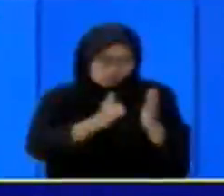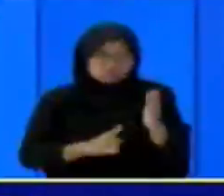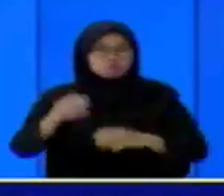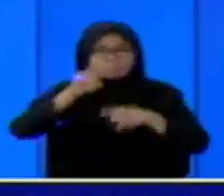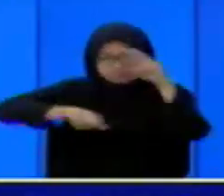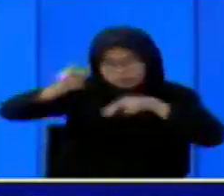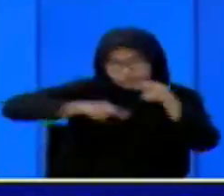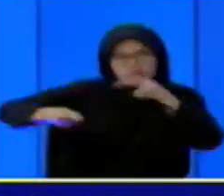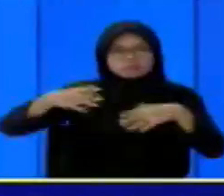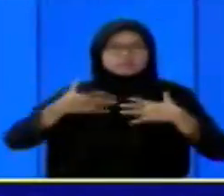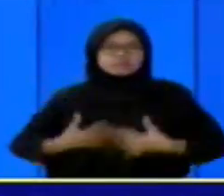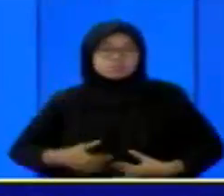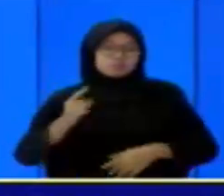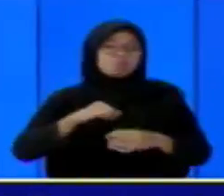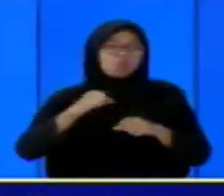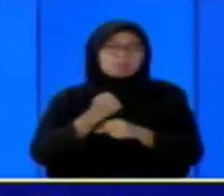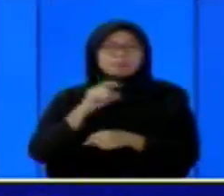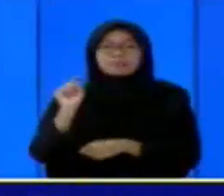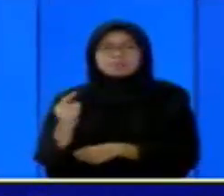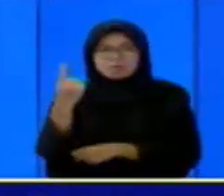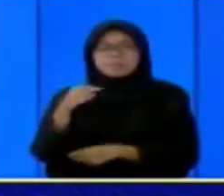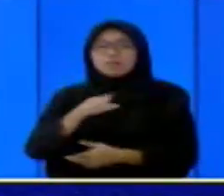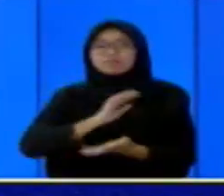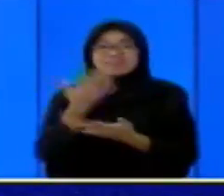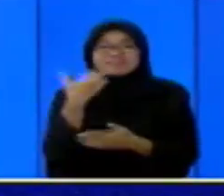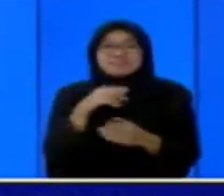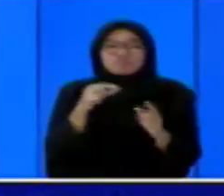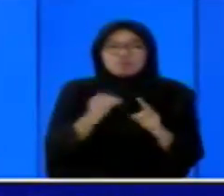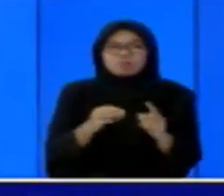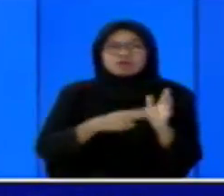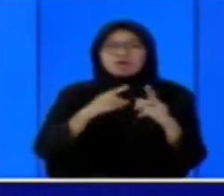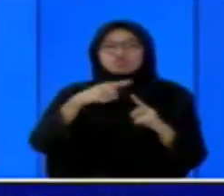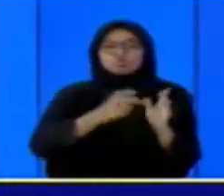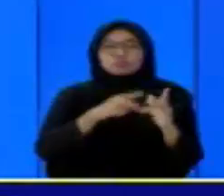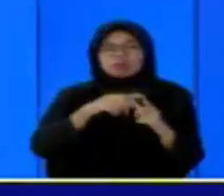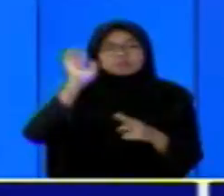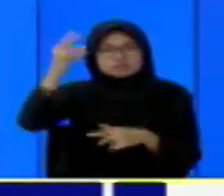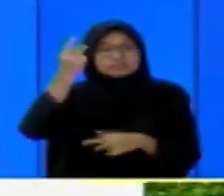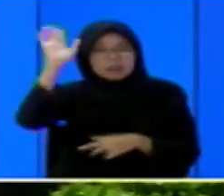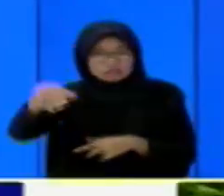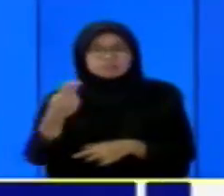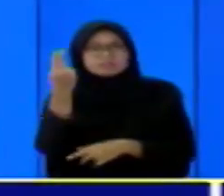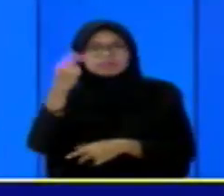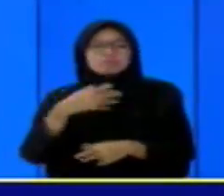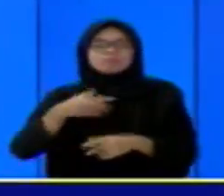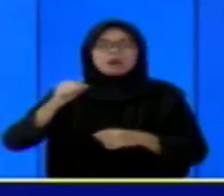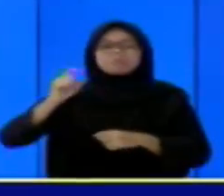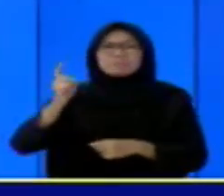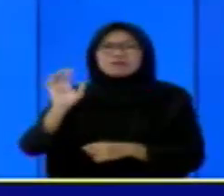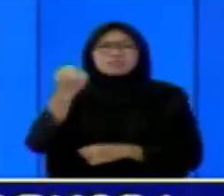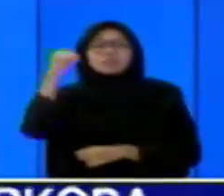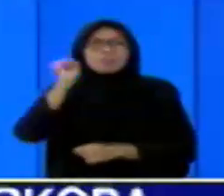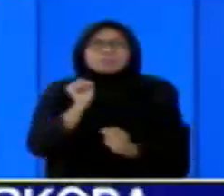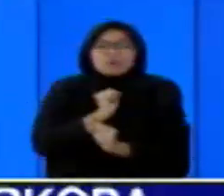karantina dan observasi gelombang pertama yang berlangsung di Pulau Natuna, di mana kala itu rencana pemerintah sempat menuai protes dari